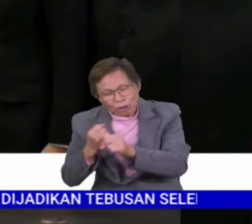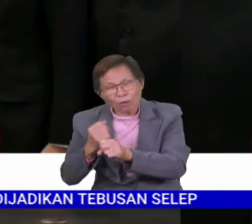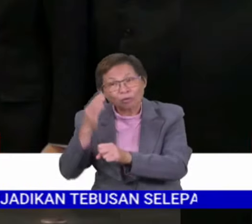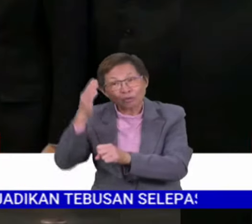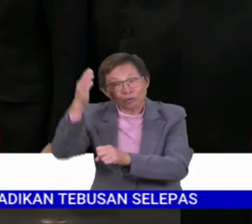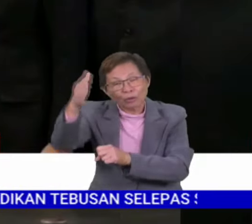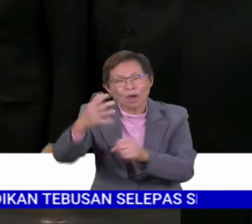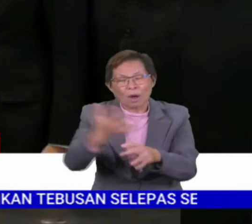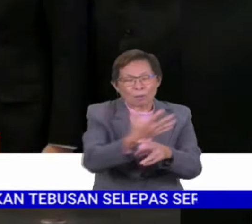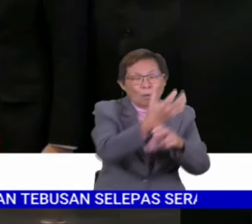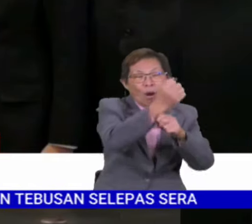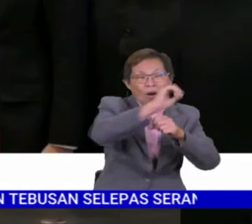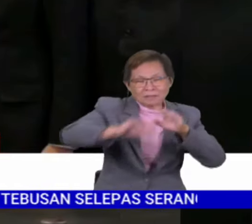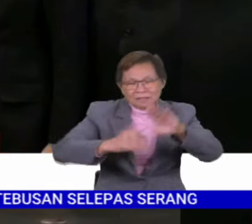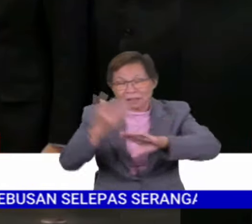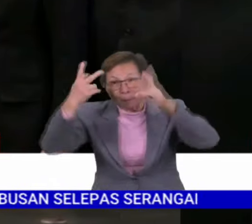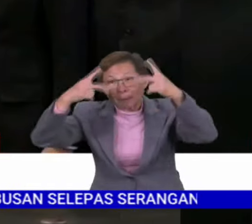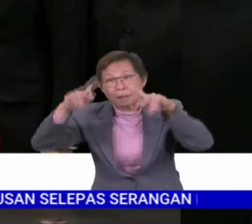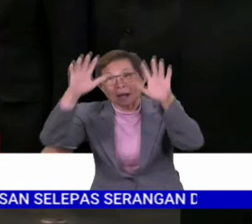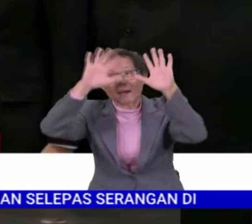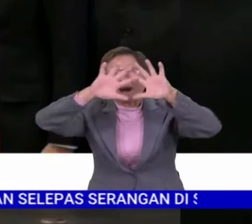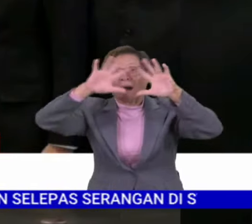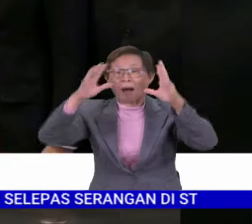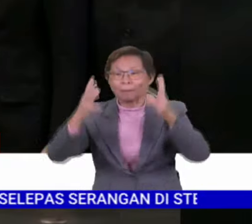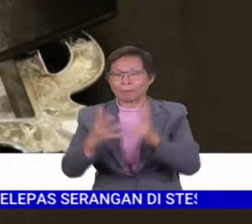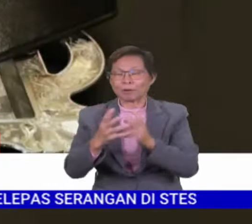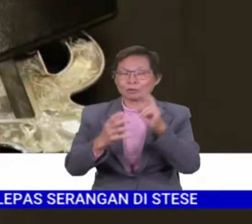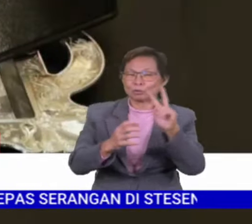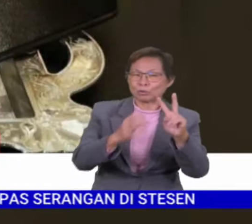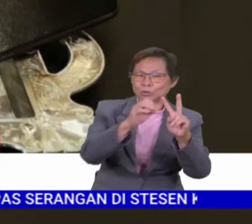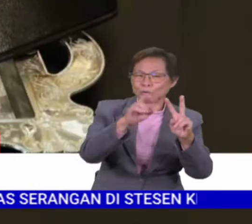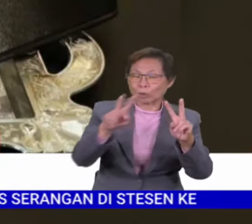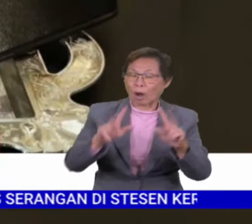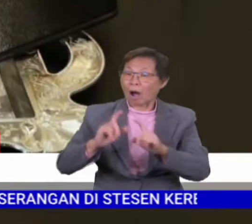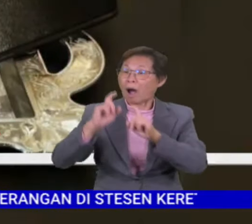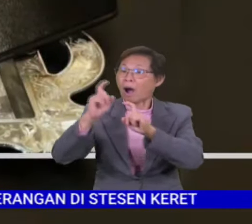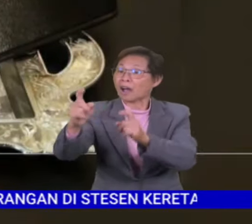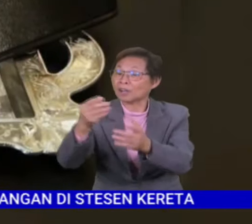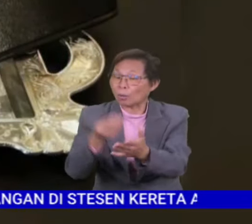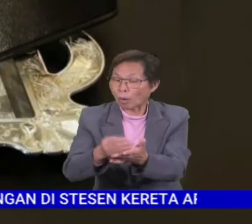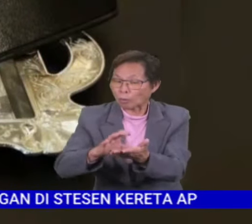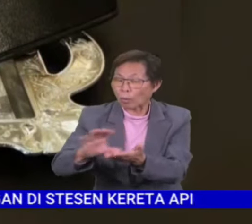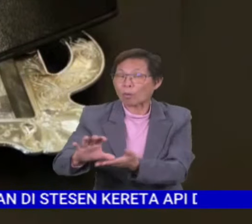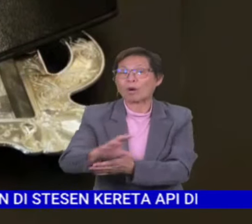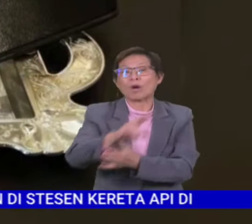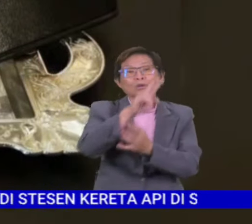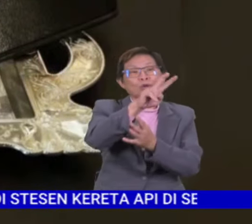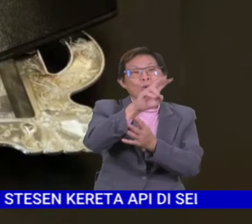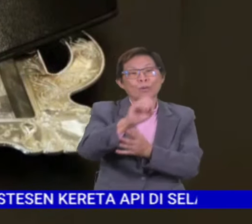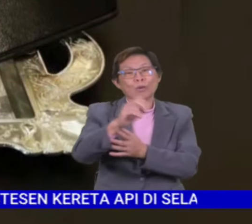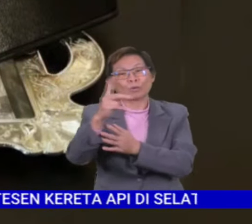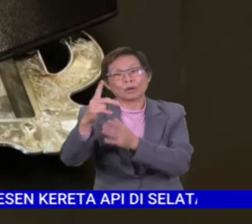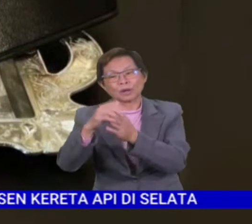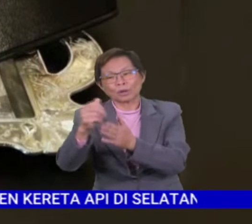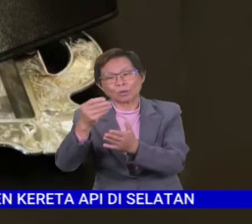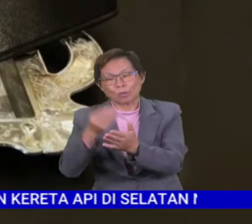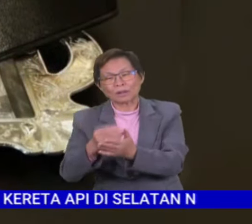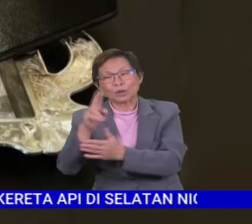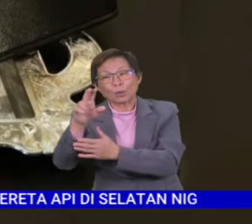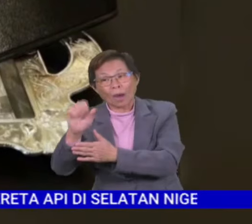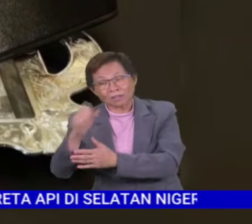datang. Kejuaraan Silat Premier Antarabangsa Sarawak 2023 menawarkan hadiah wang tunai berjumlah $20,000